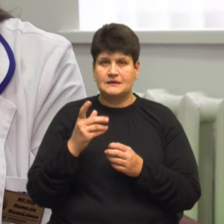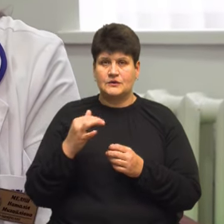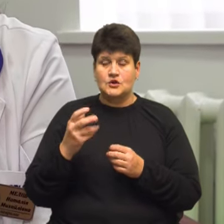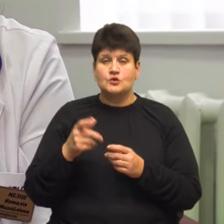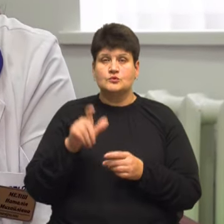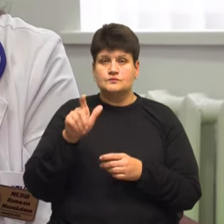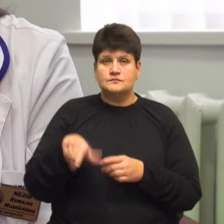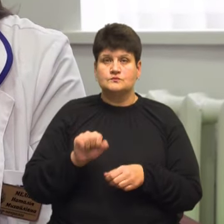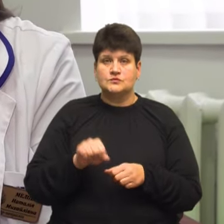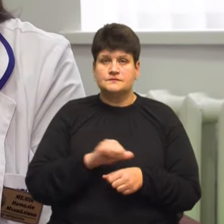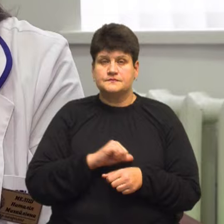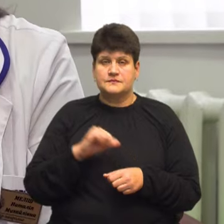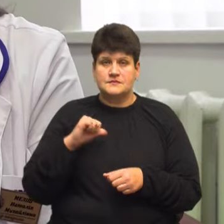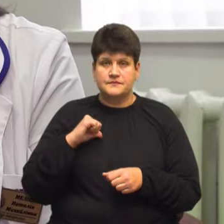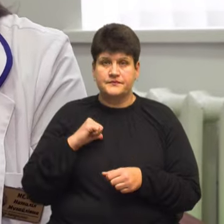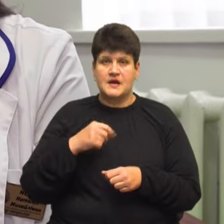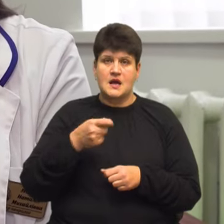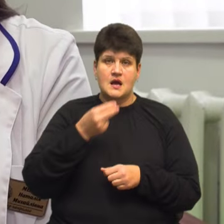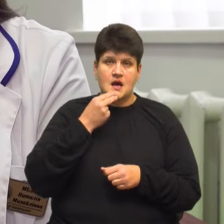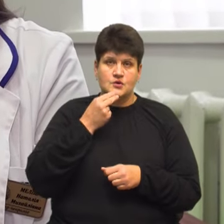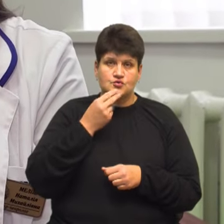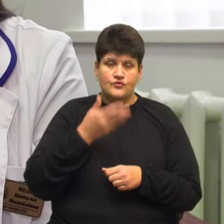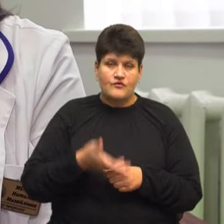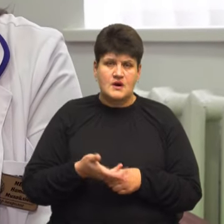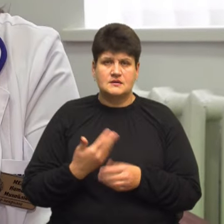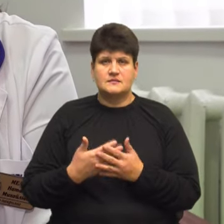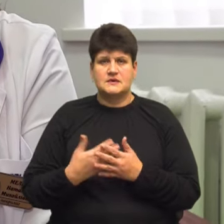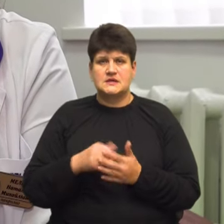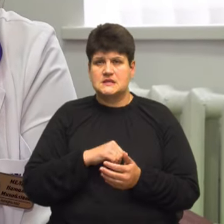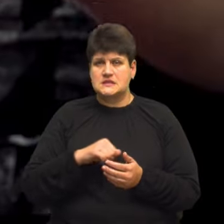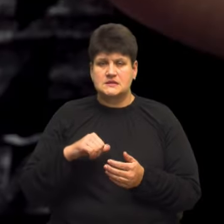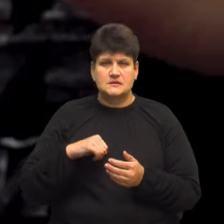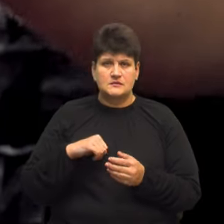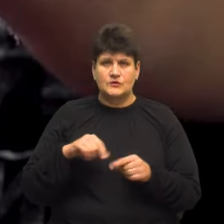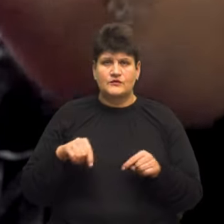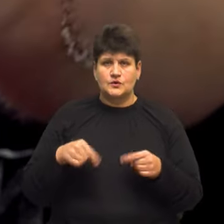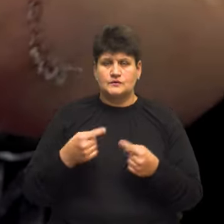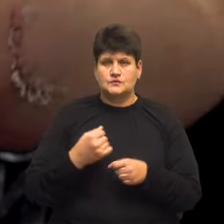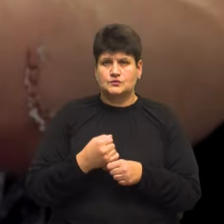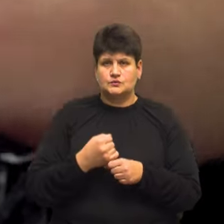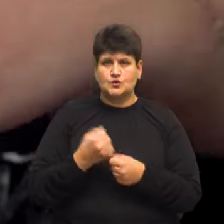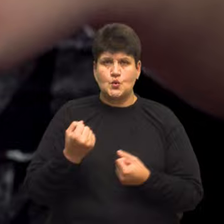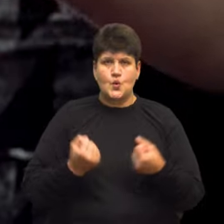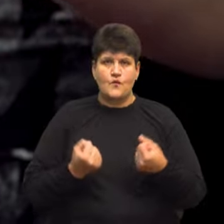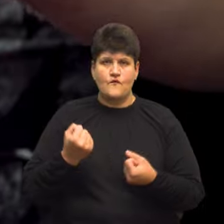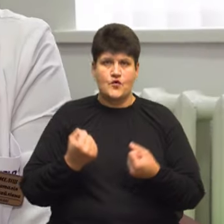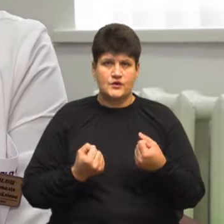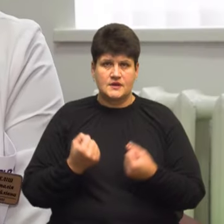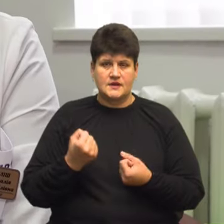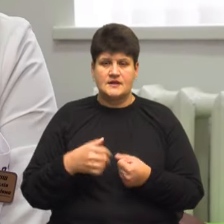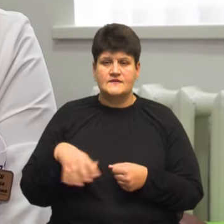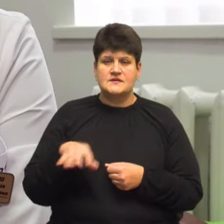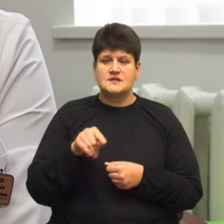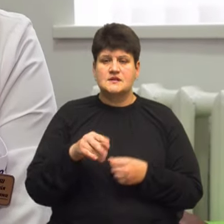пацієнт міг самостійно і харчуватись, і відновилась функція водіння. Всі ті